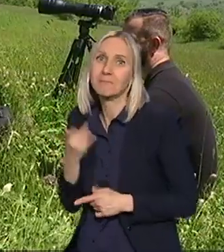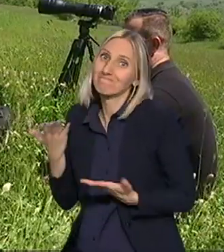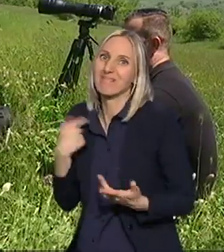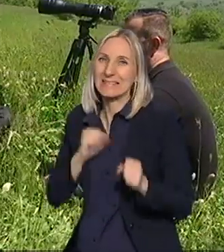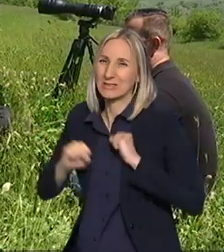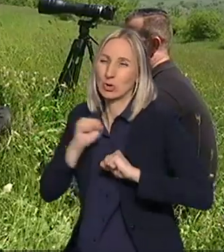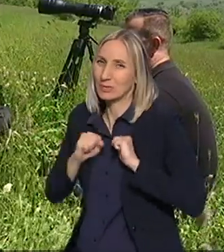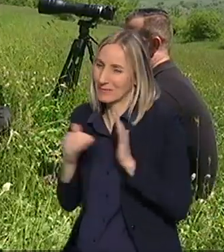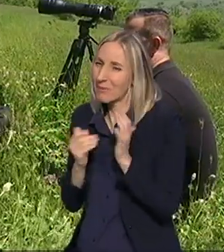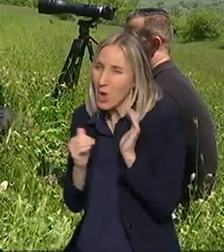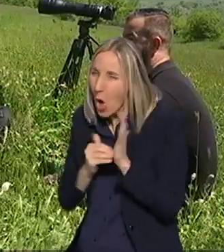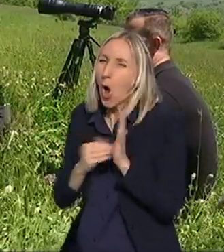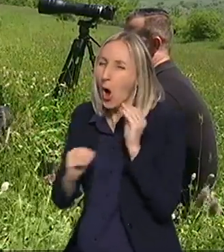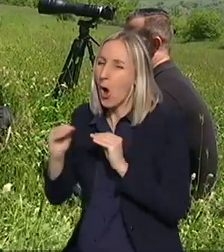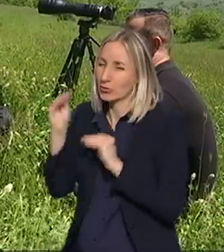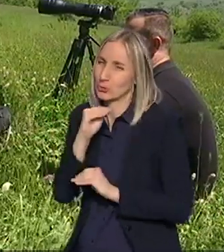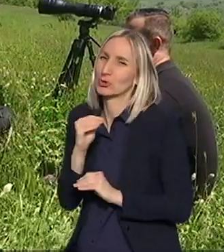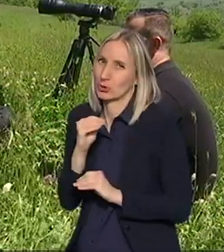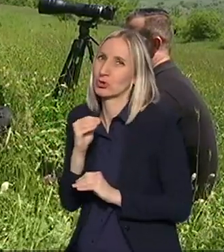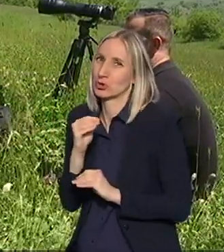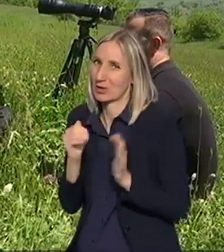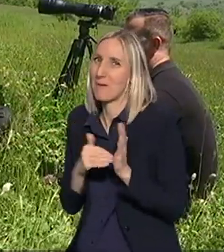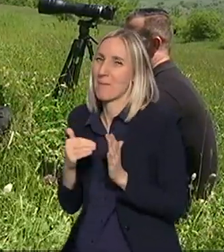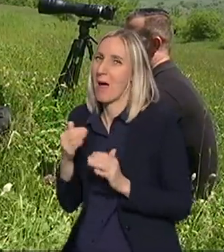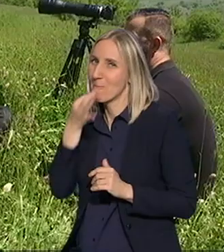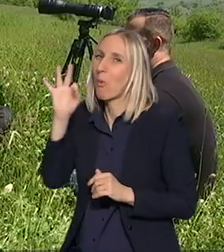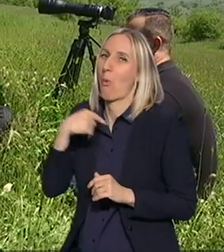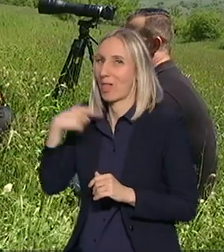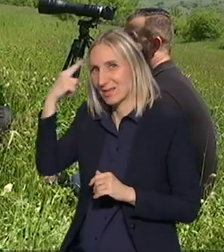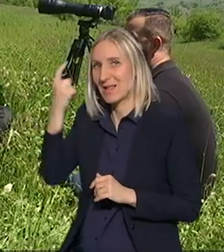se, trebalo valjda da znam i malo više, ali